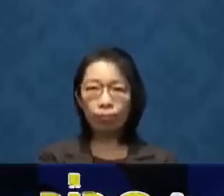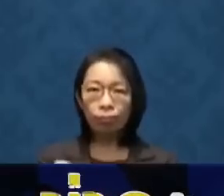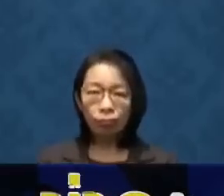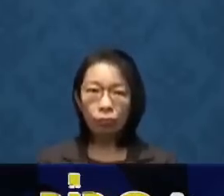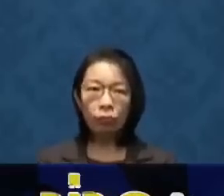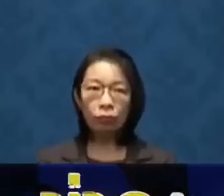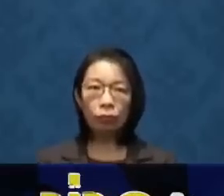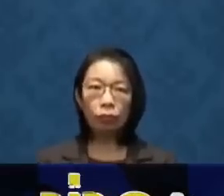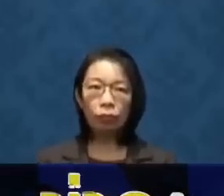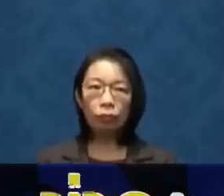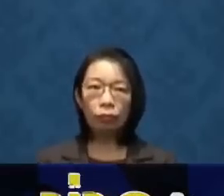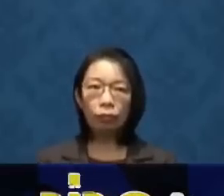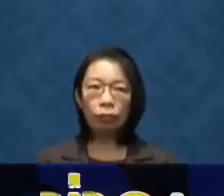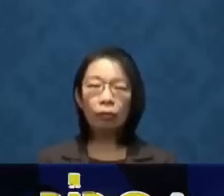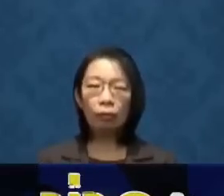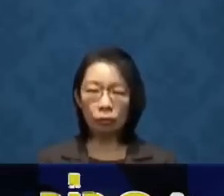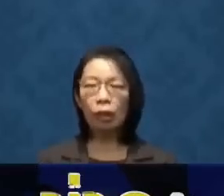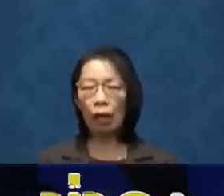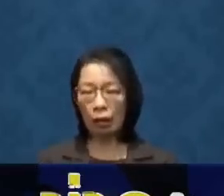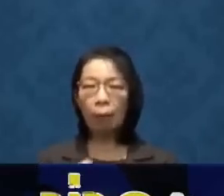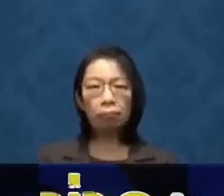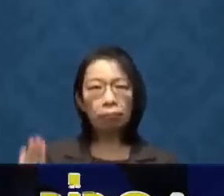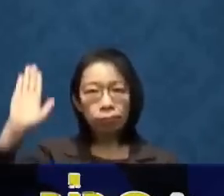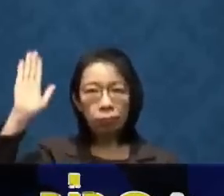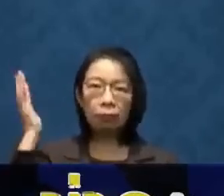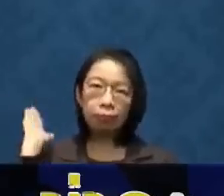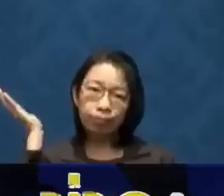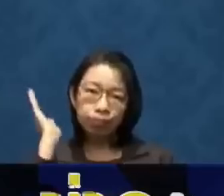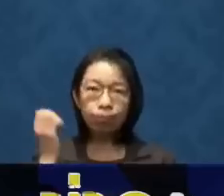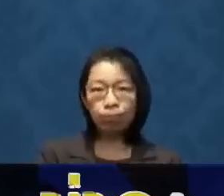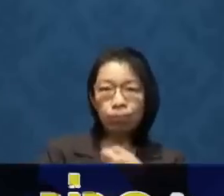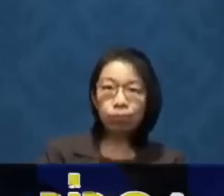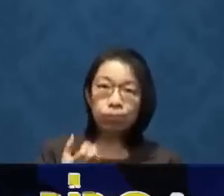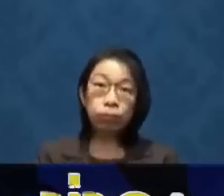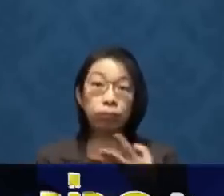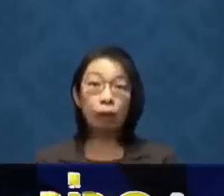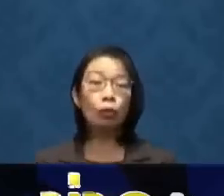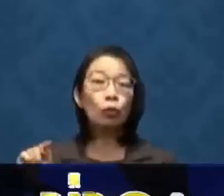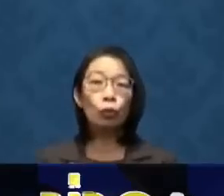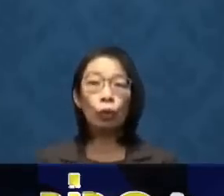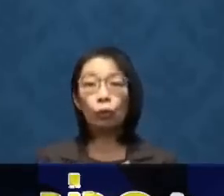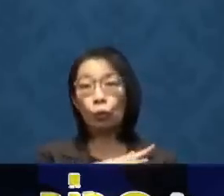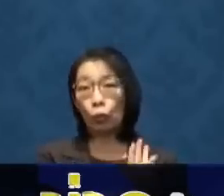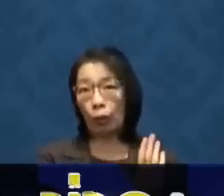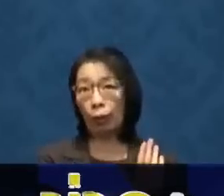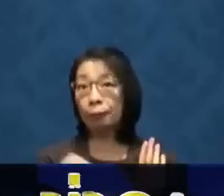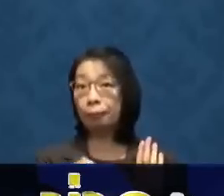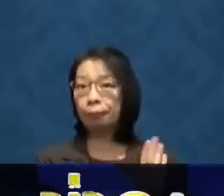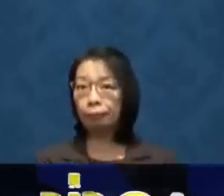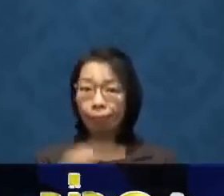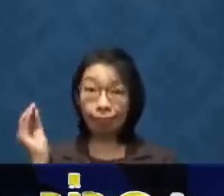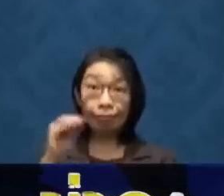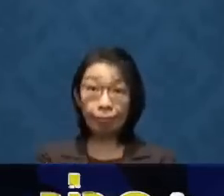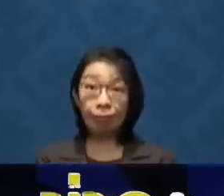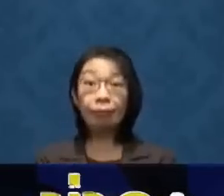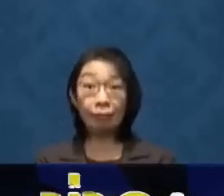ฉบับนี้เพราะว่าฟังจากสมาชิกส่วนใหญ่ก็คัดค้านและไม่เห็นด้วยจึงตั้งข้อสังเกตแบบนี้การยื่นสารรัฐธรรมนูญว่ารั